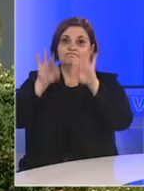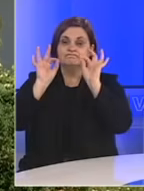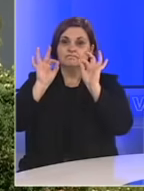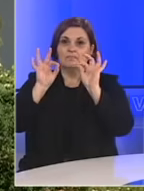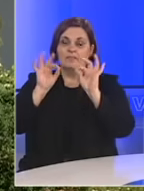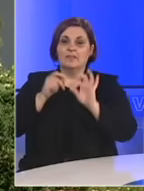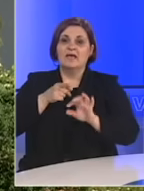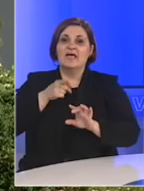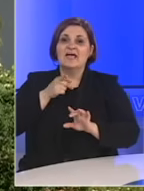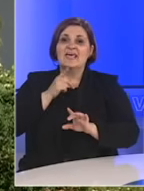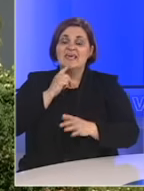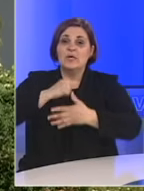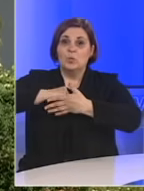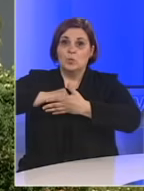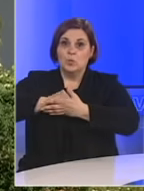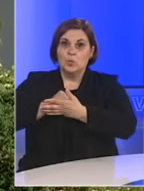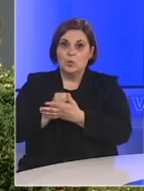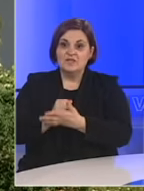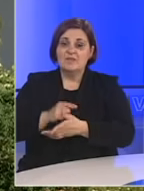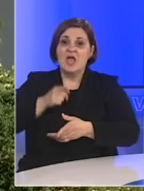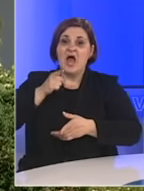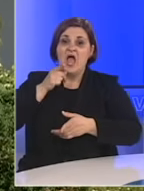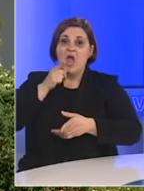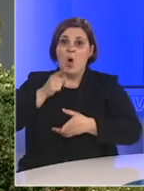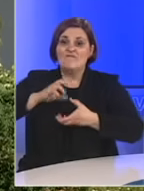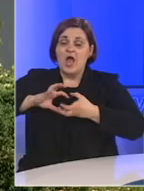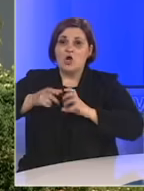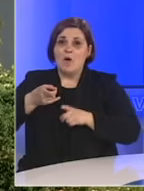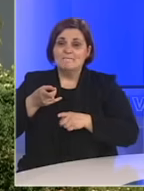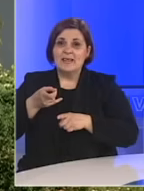je i dijagnosticiranja ove komplikacije